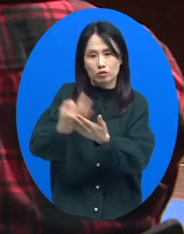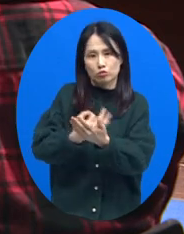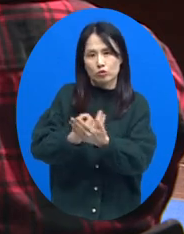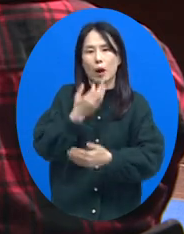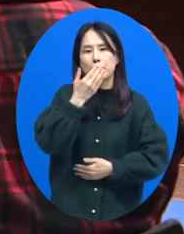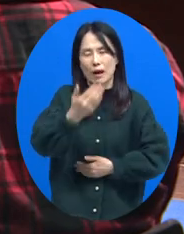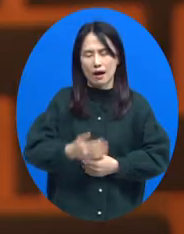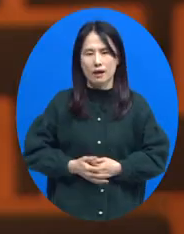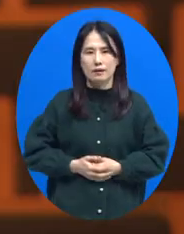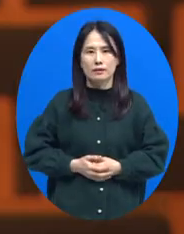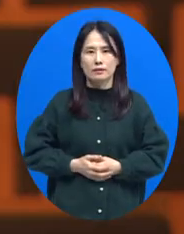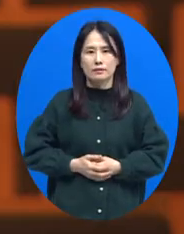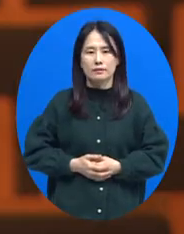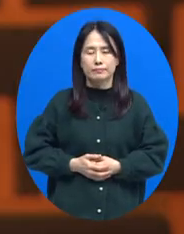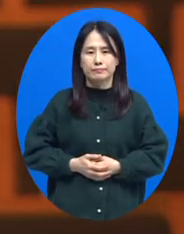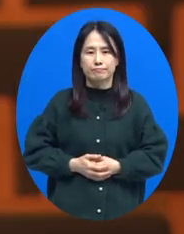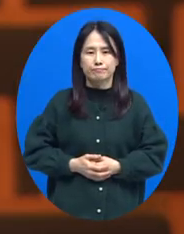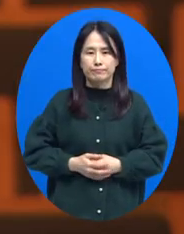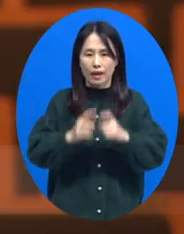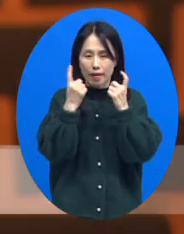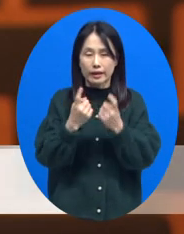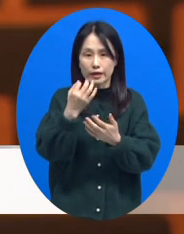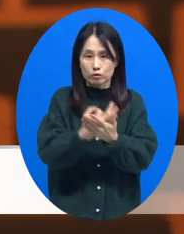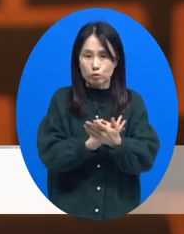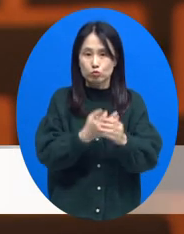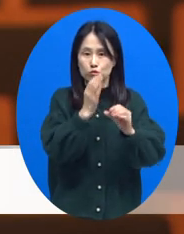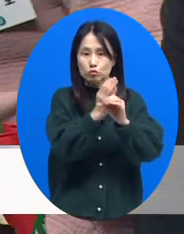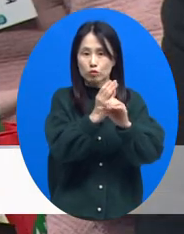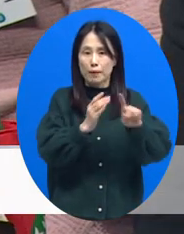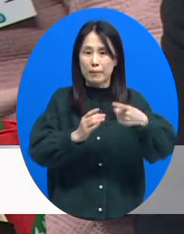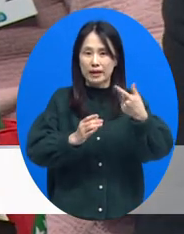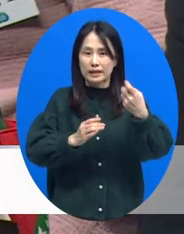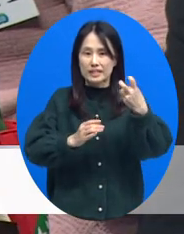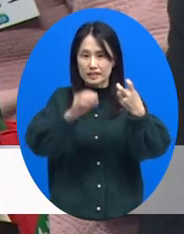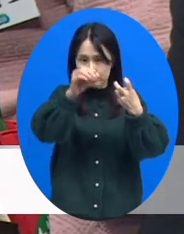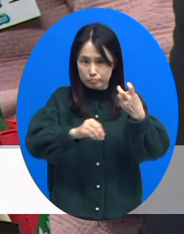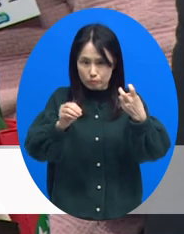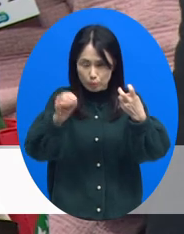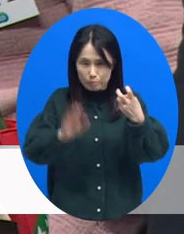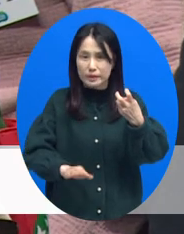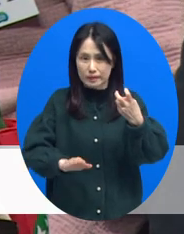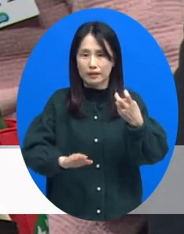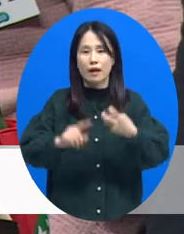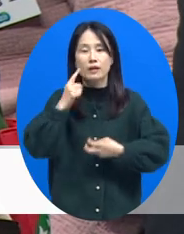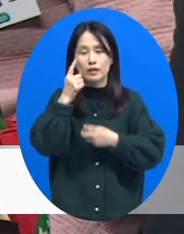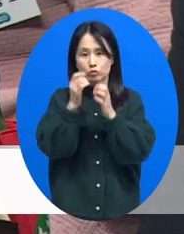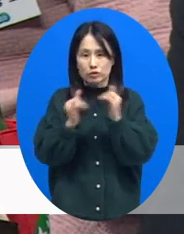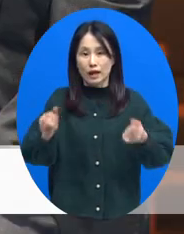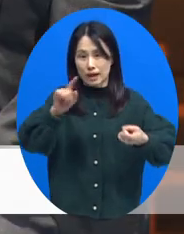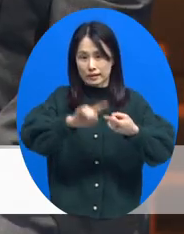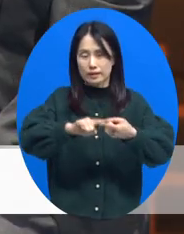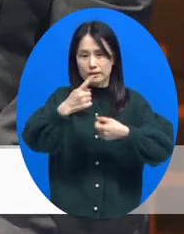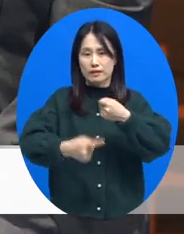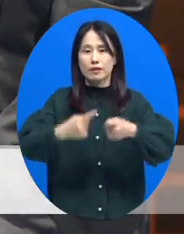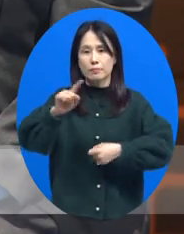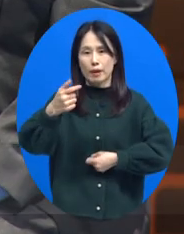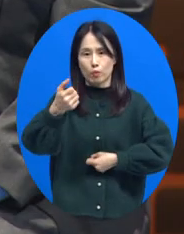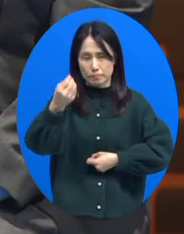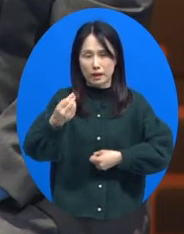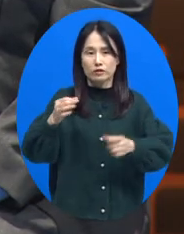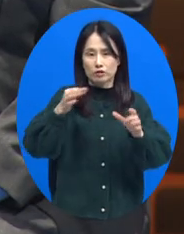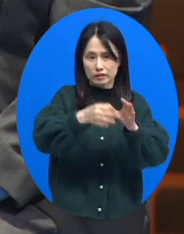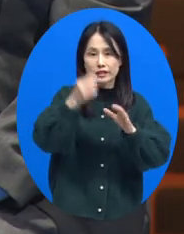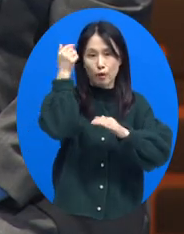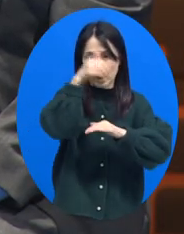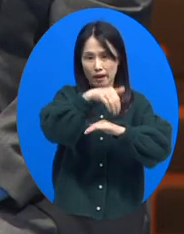창작 기회를 보장하겠다는 뜻입니다 개인 소득이 중위소득 120% 이하인 돈의 예술인 대상으로 연 150만원의 현금을